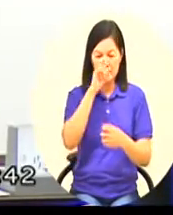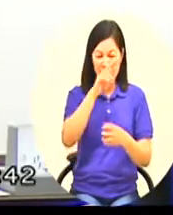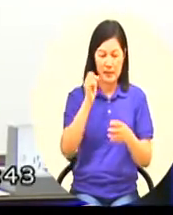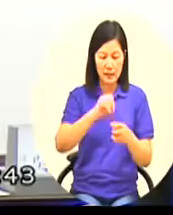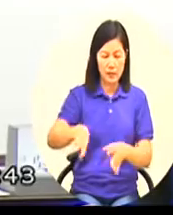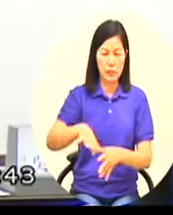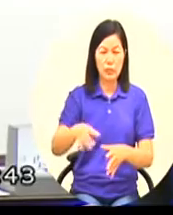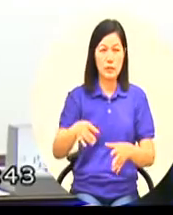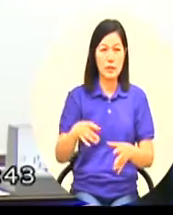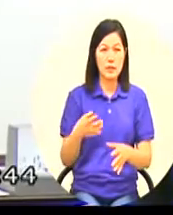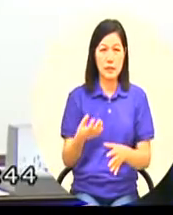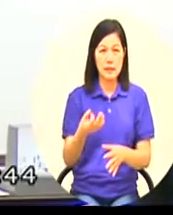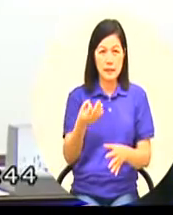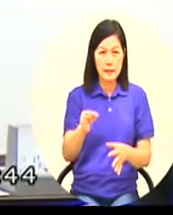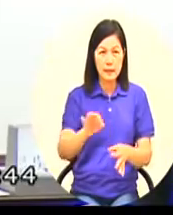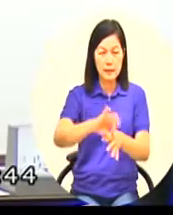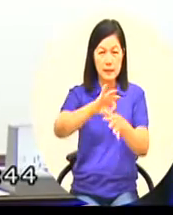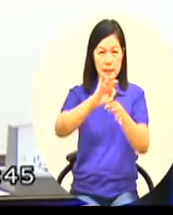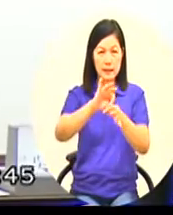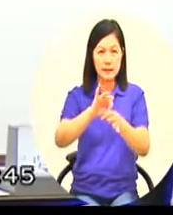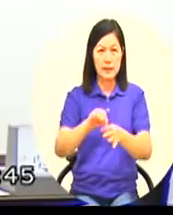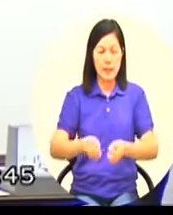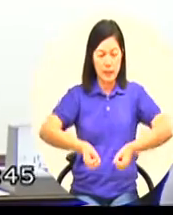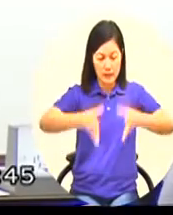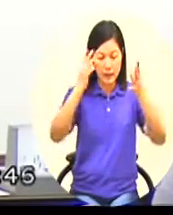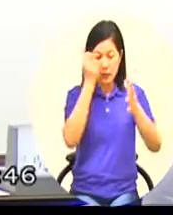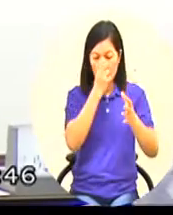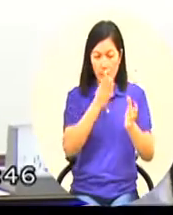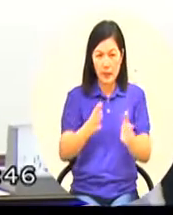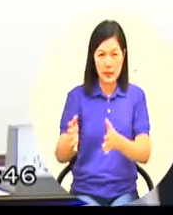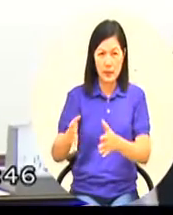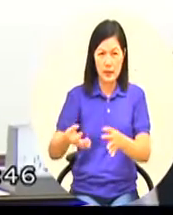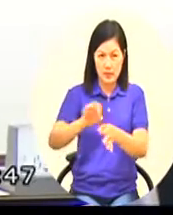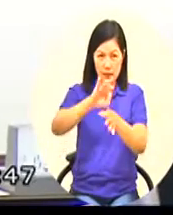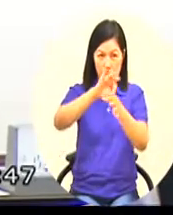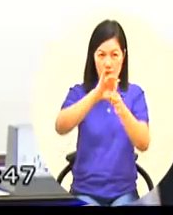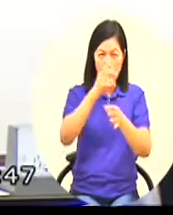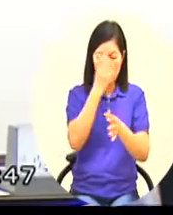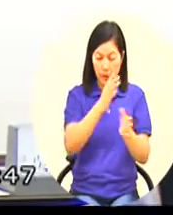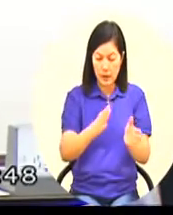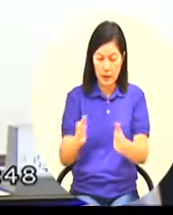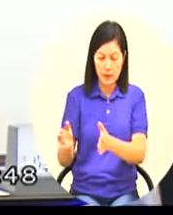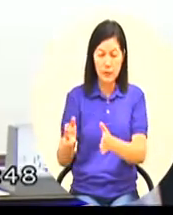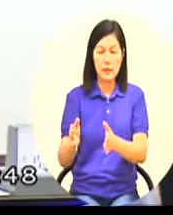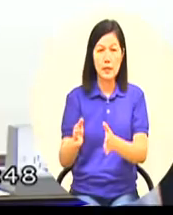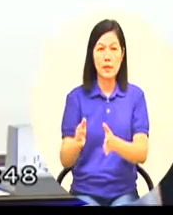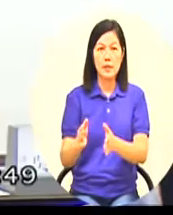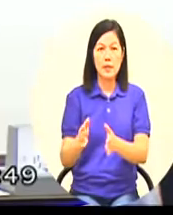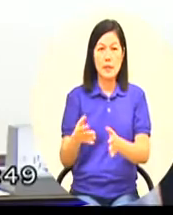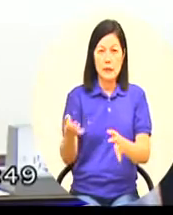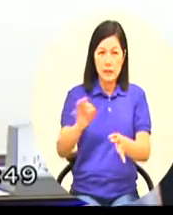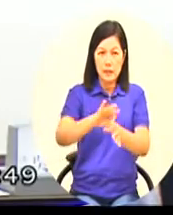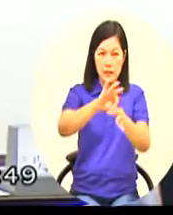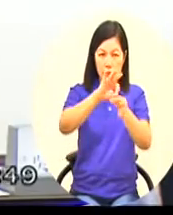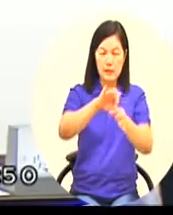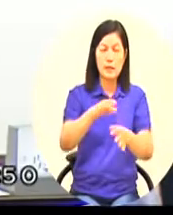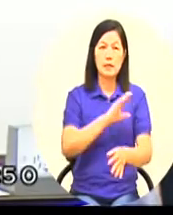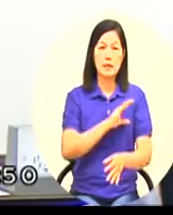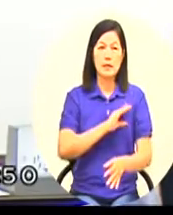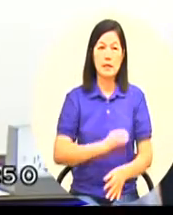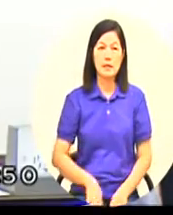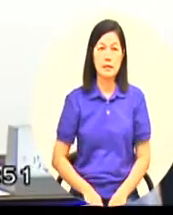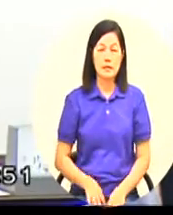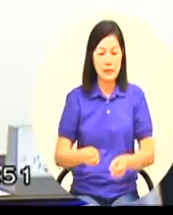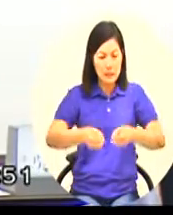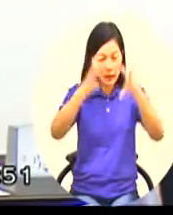有的大楼收垃圾的费用也会提高，那所以你们的管理费也要提高。那所以很多的大楼就开始反映这样